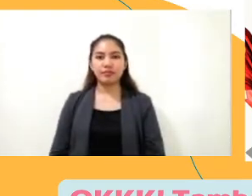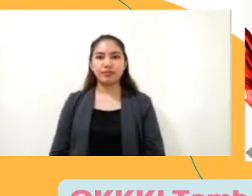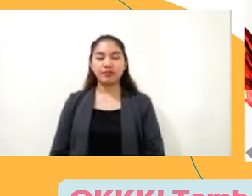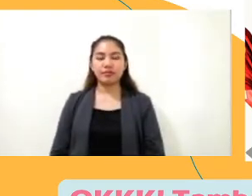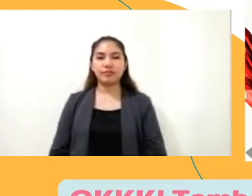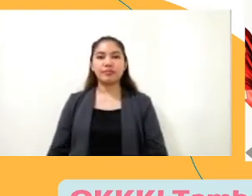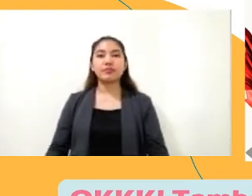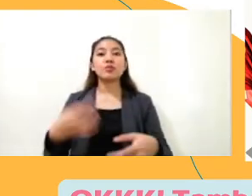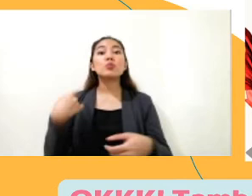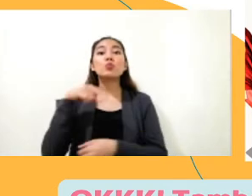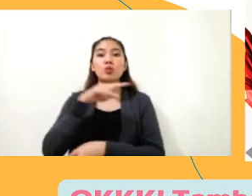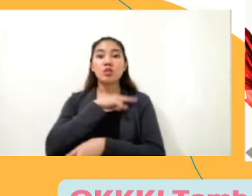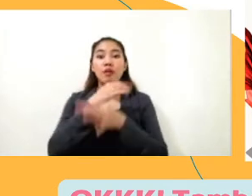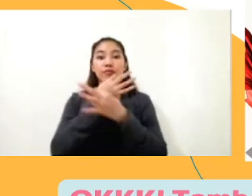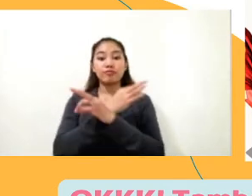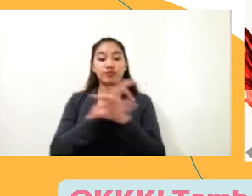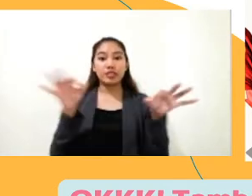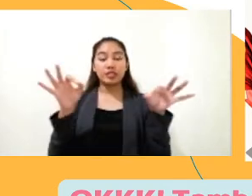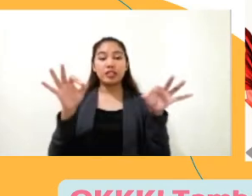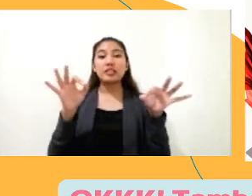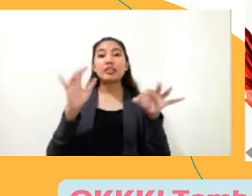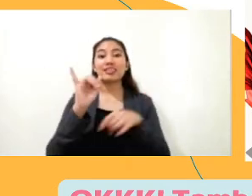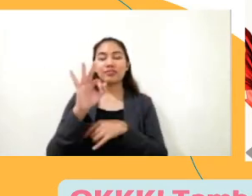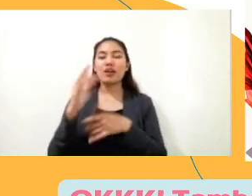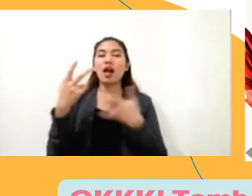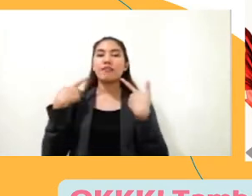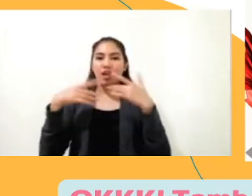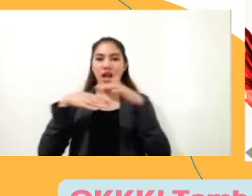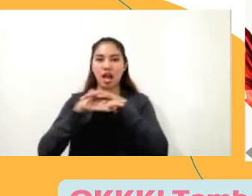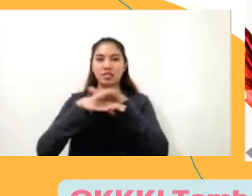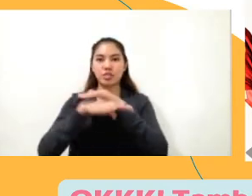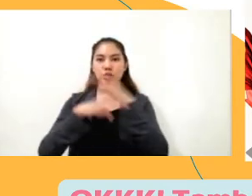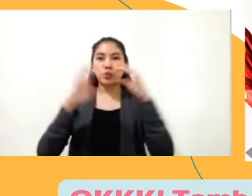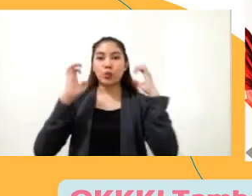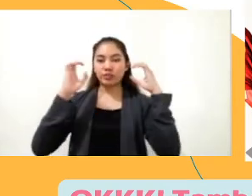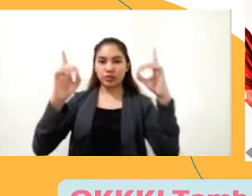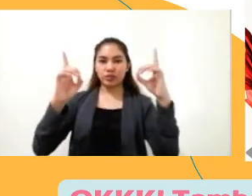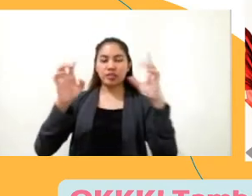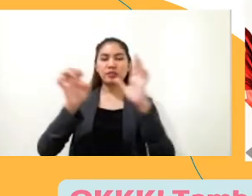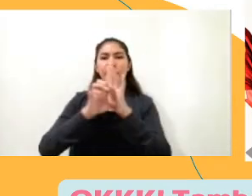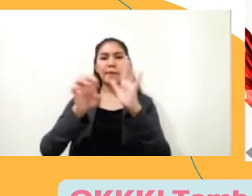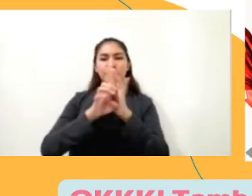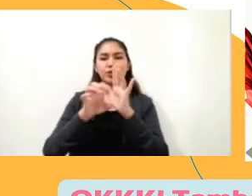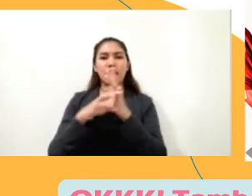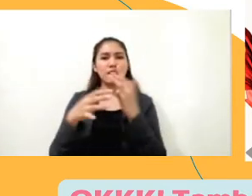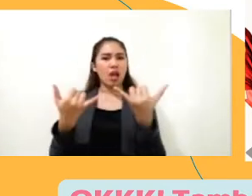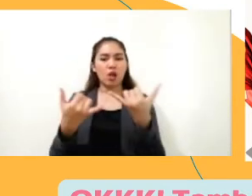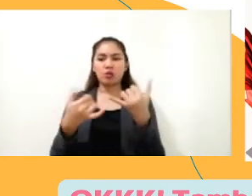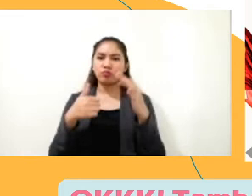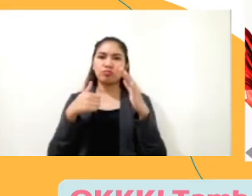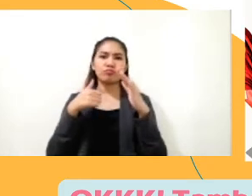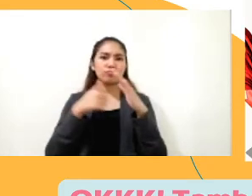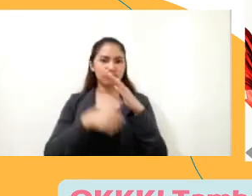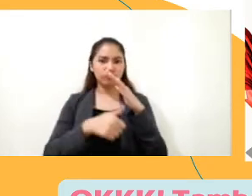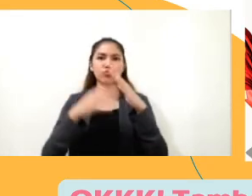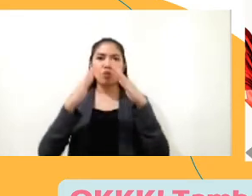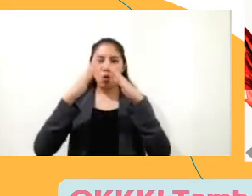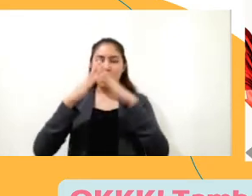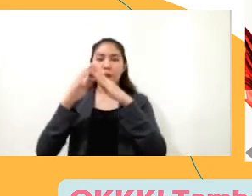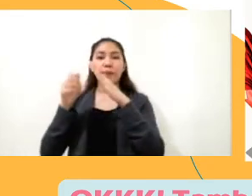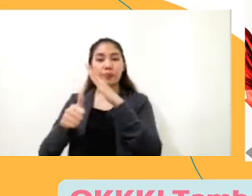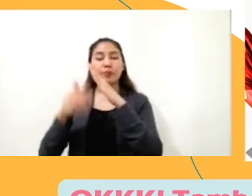sa edukasyon. Kaya nga, 'di ba, kahit hindi tayo nakakalabas ngayon, may mga